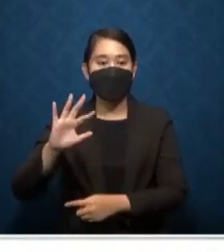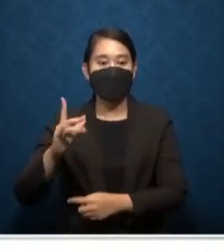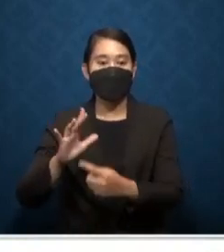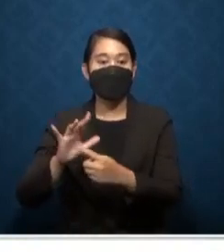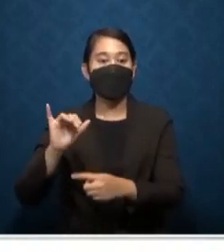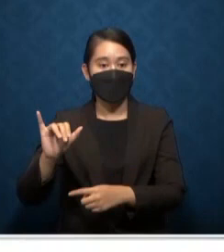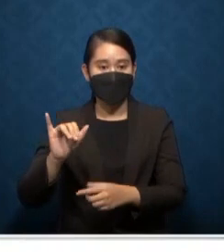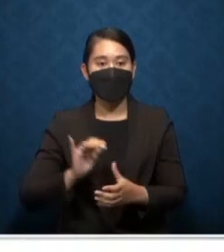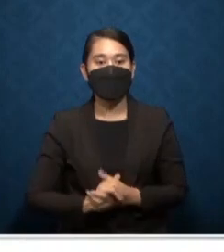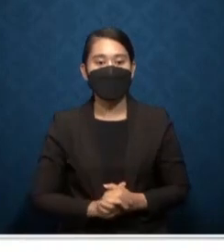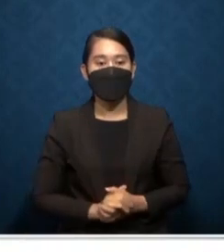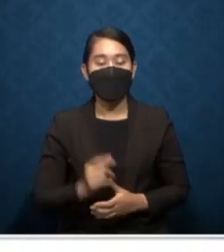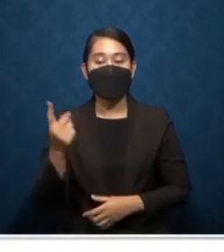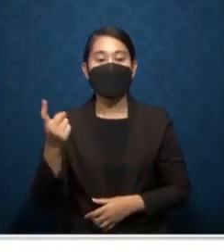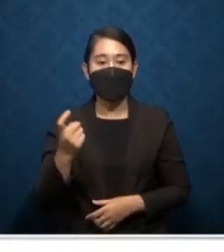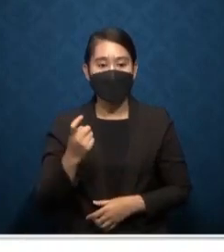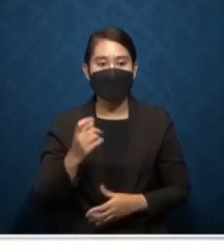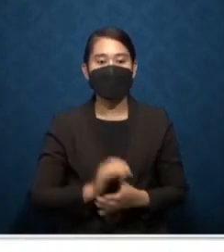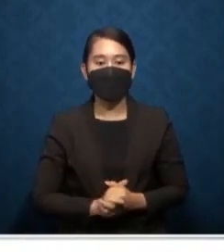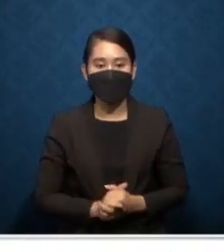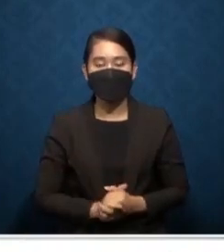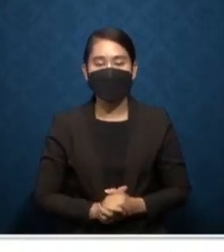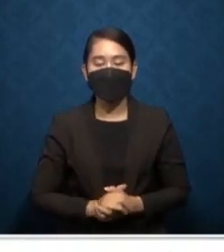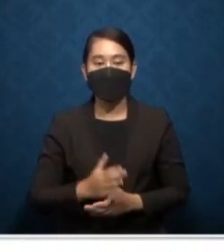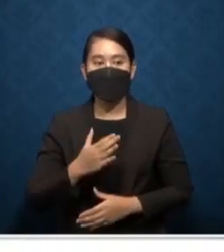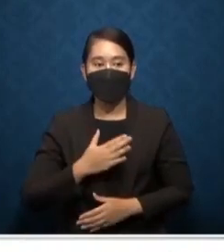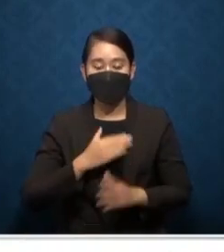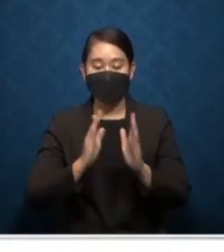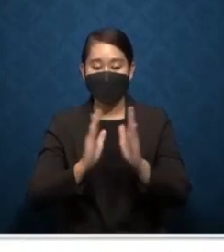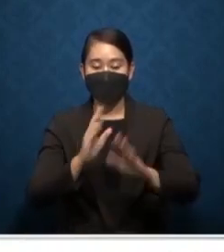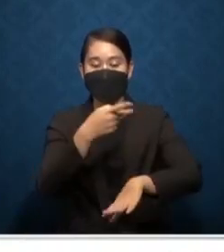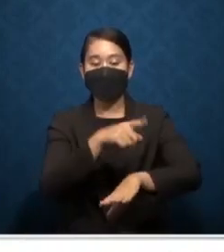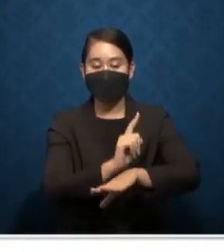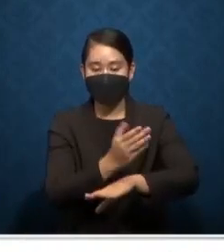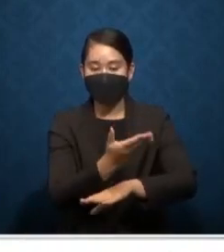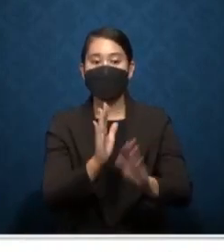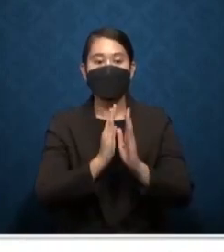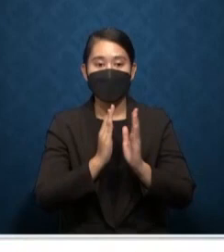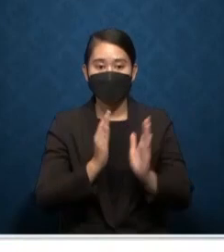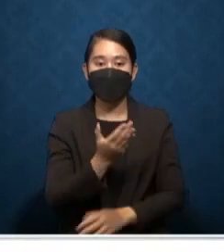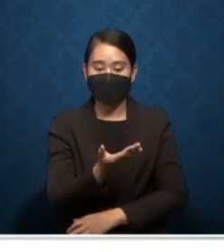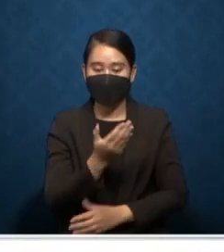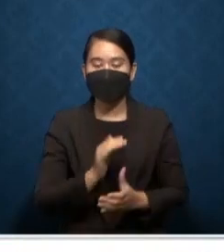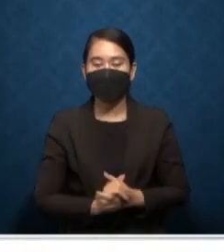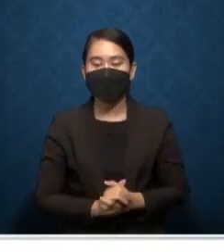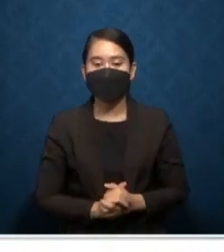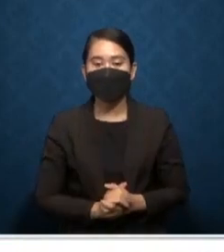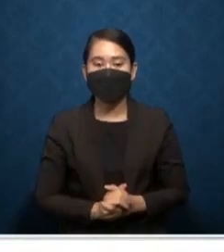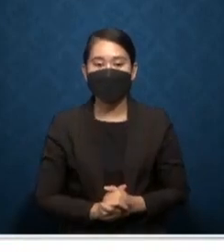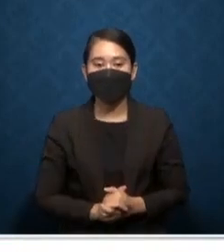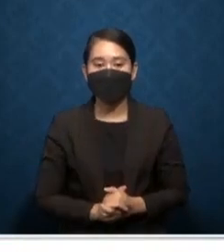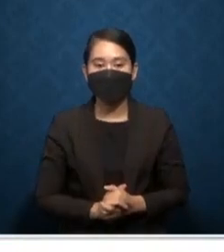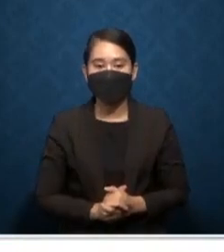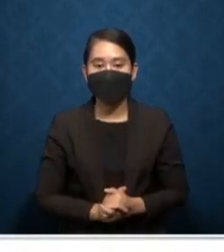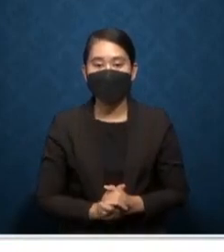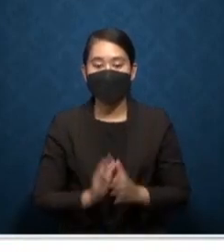อุทธษภาผมตองขอบคุณท่ประทานที่จะ